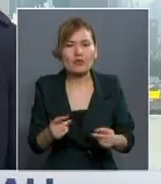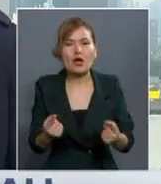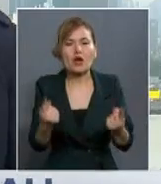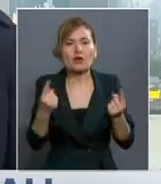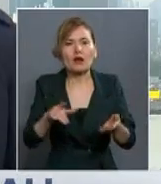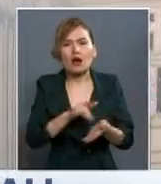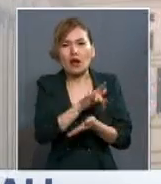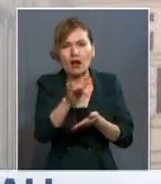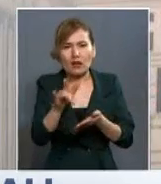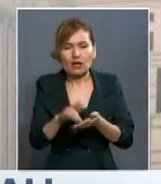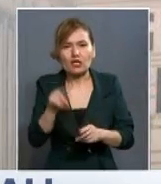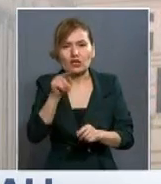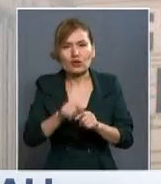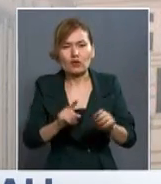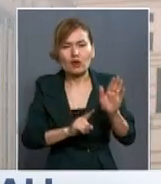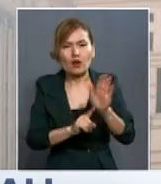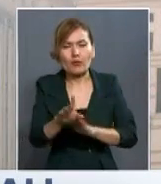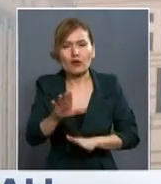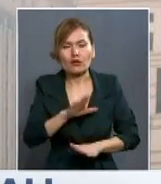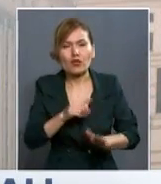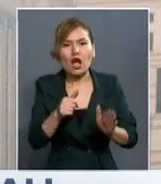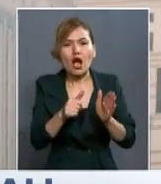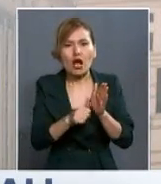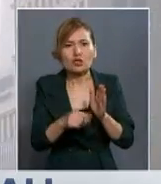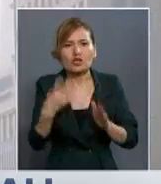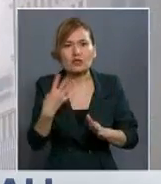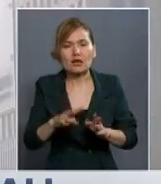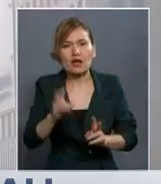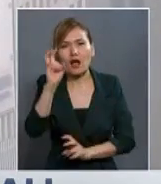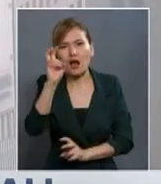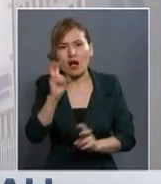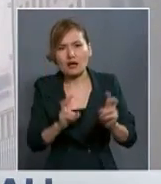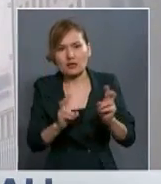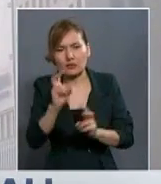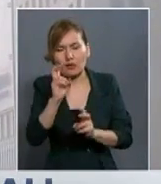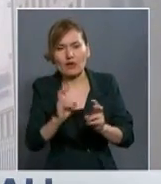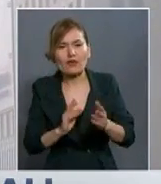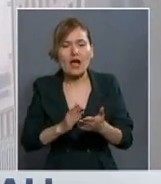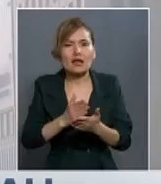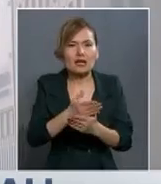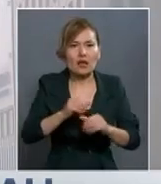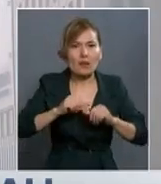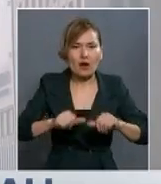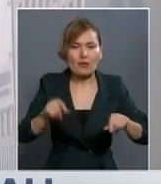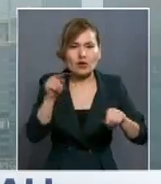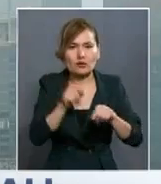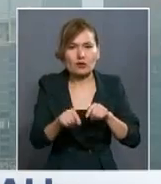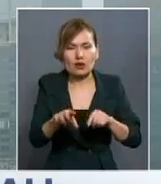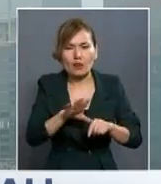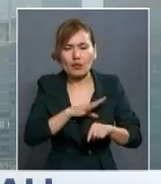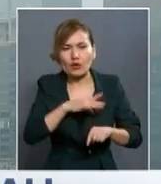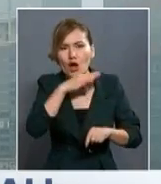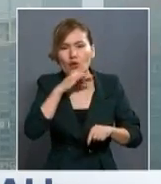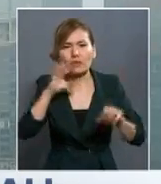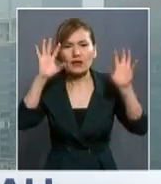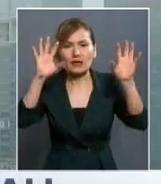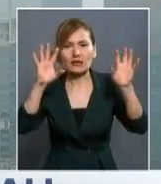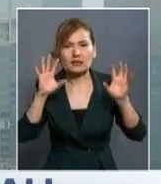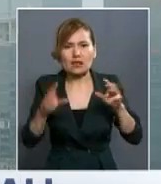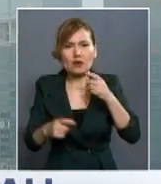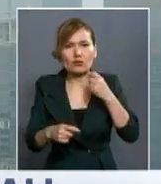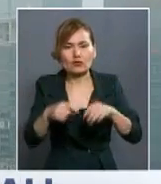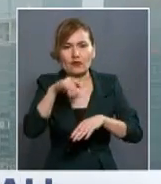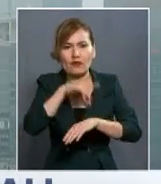қызу кірісіп кеткен. Бейжіңде ғана 640-тан аса кәсіпорынды аралап, ауаны ластайтын 104 заңсыз әрекетке қарсы тиісті шара